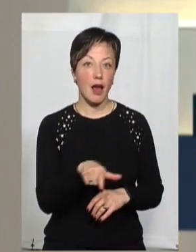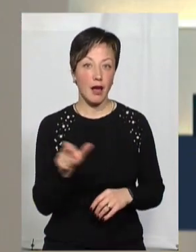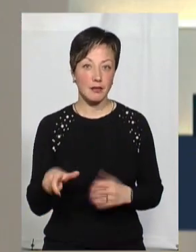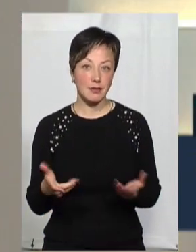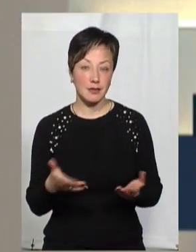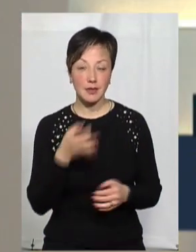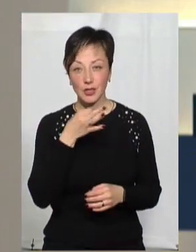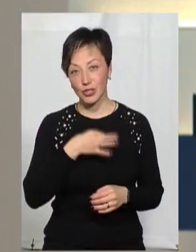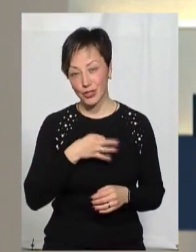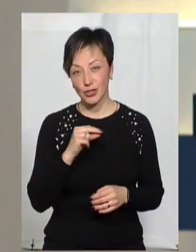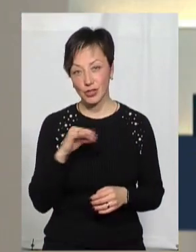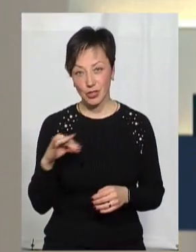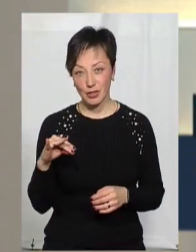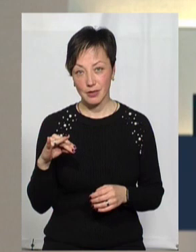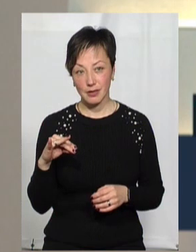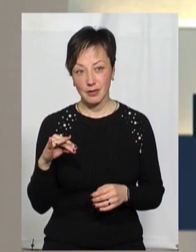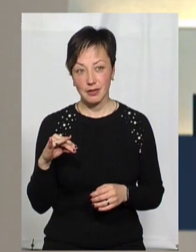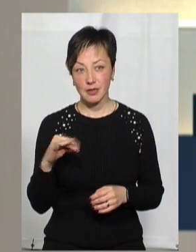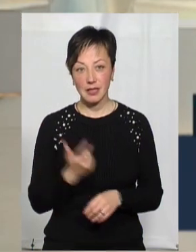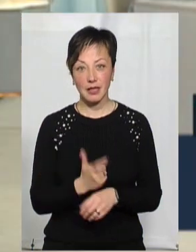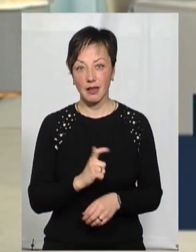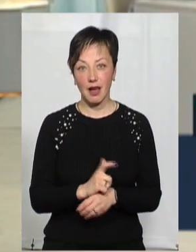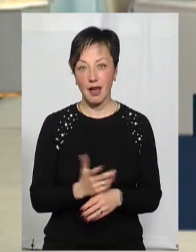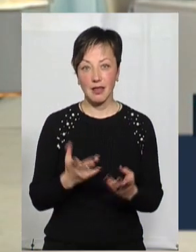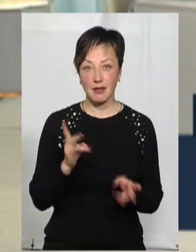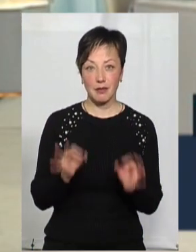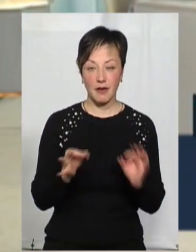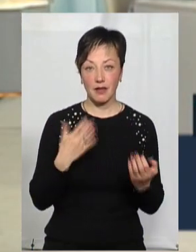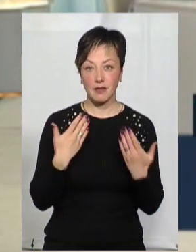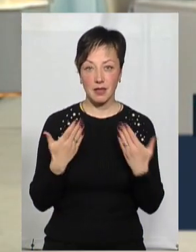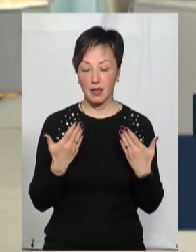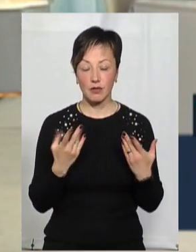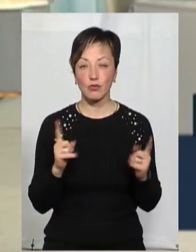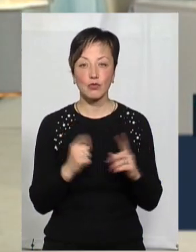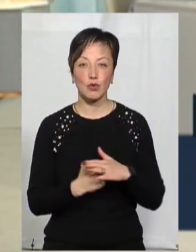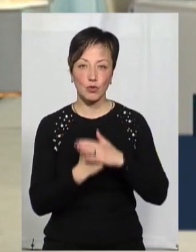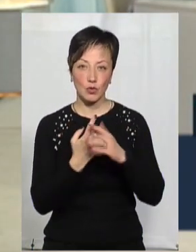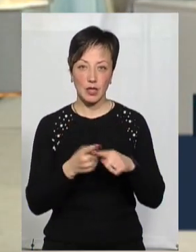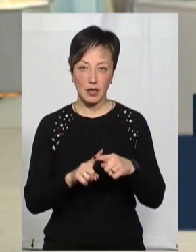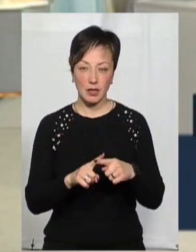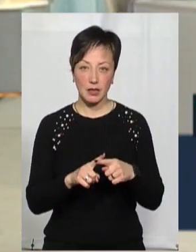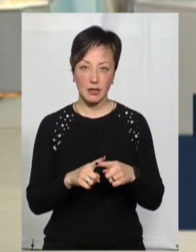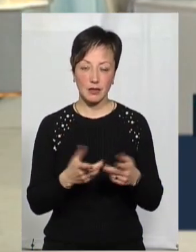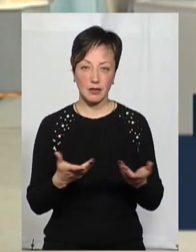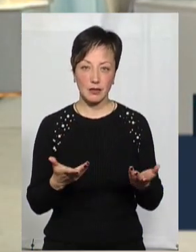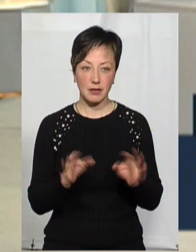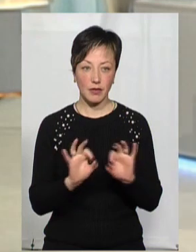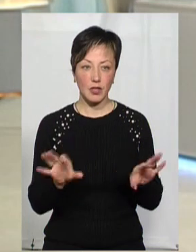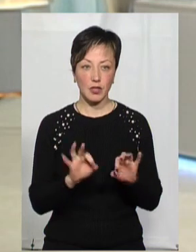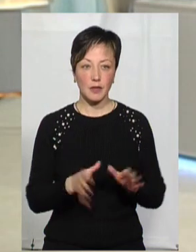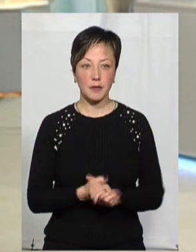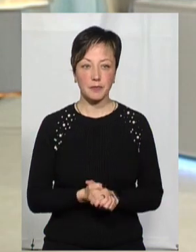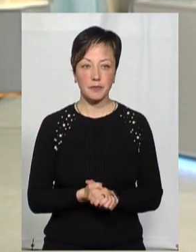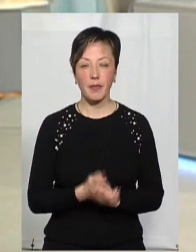от скажіть, чи не занадто упереджене це ставлення? На чому ґрунтуються такі твердження?